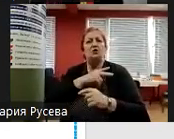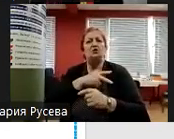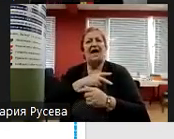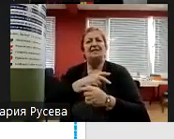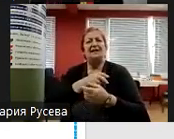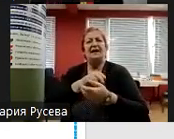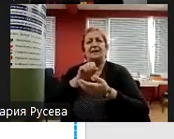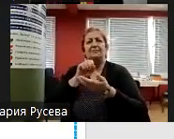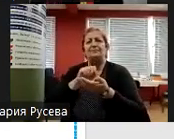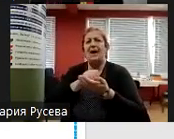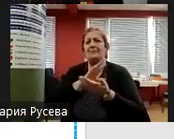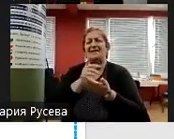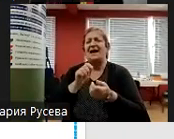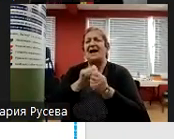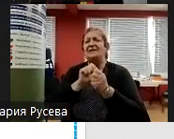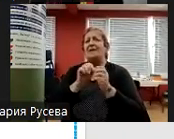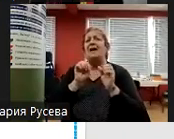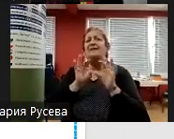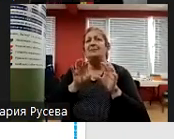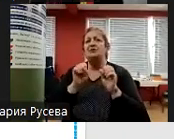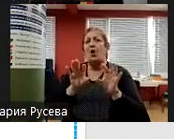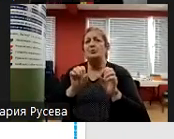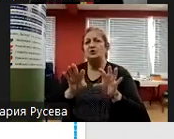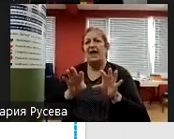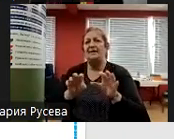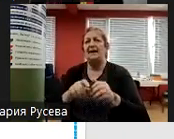си направим съобщенията